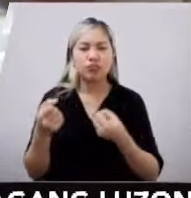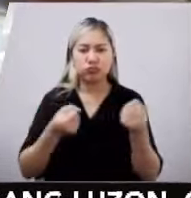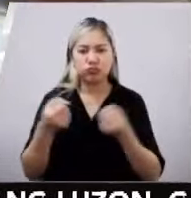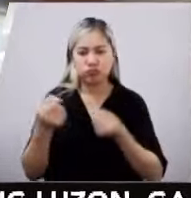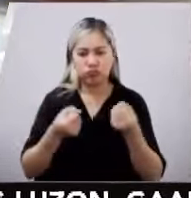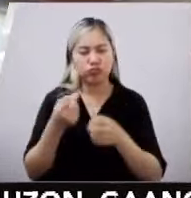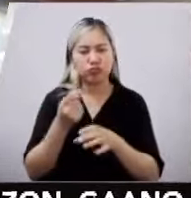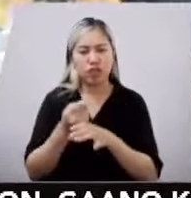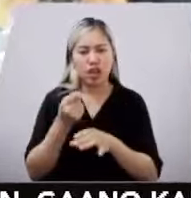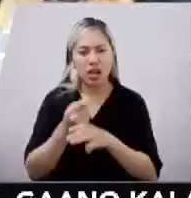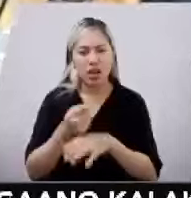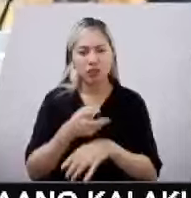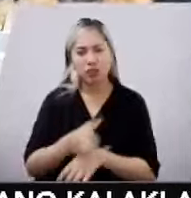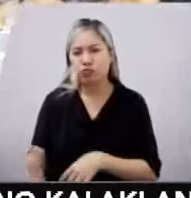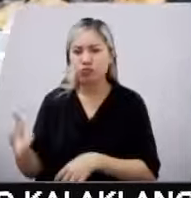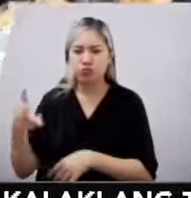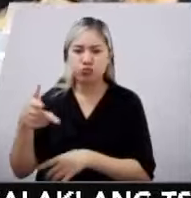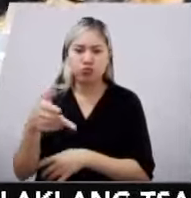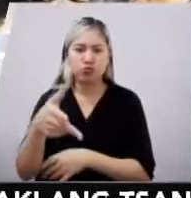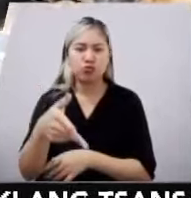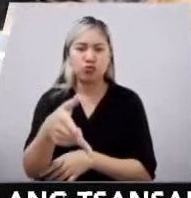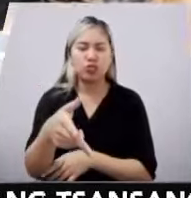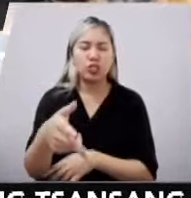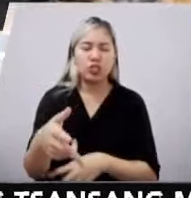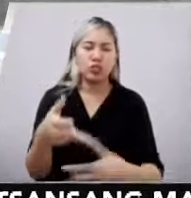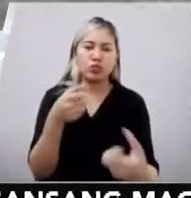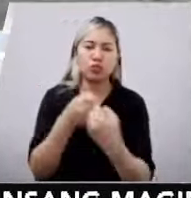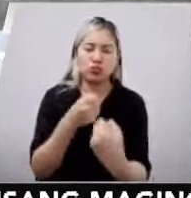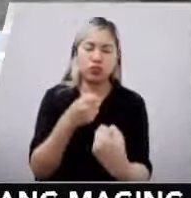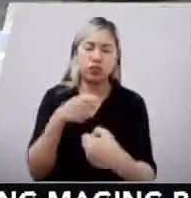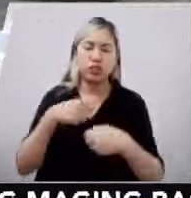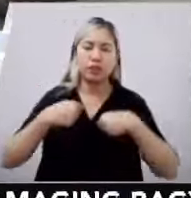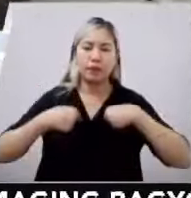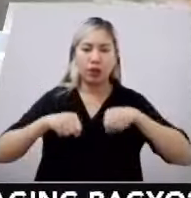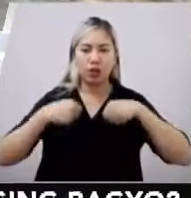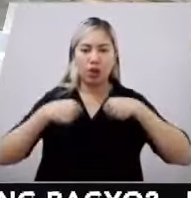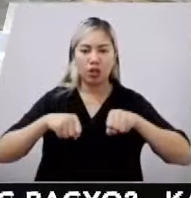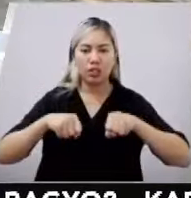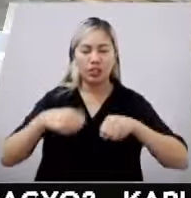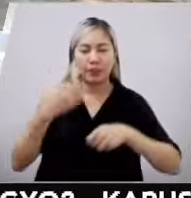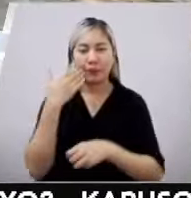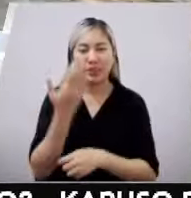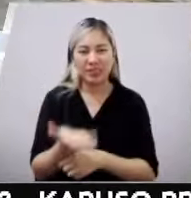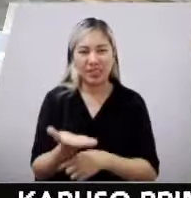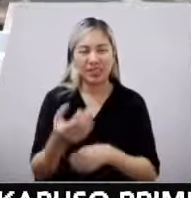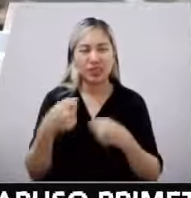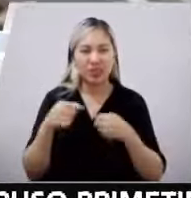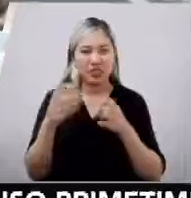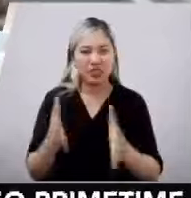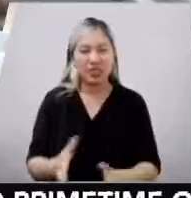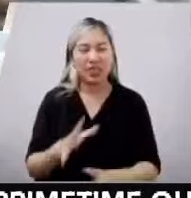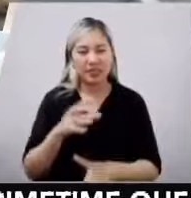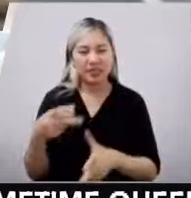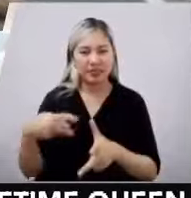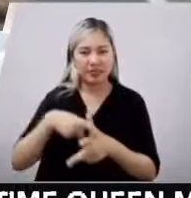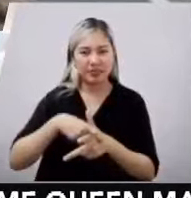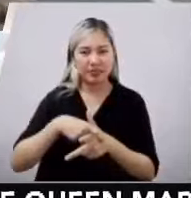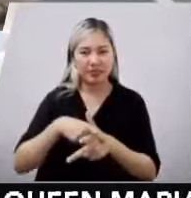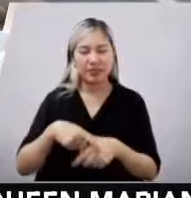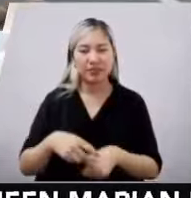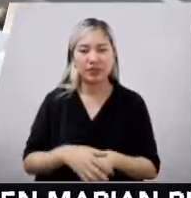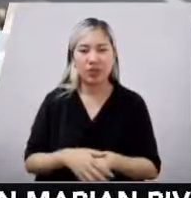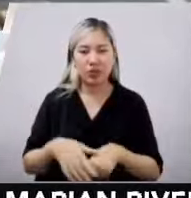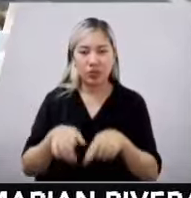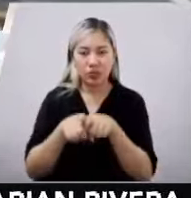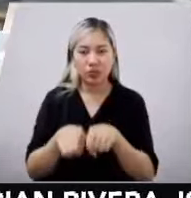mapunta sa kabilang lane. Nabangga nito ang isang motorsiklo. Dead on the spot ang rider at angkas niya. Nabangga rin ng pick-up ang isang